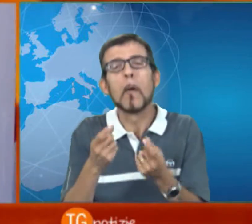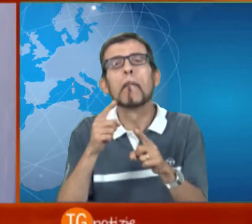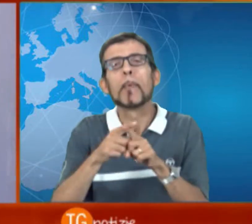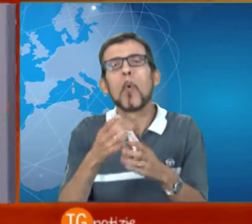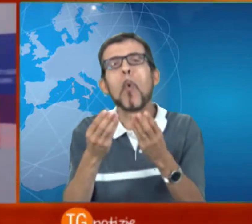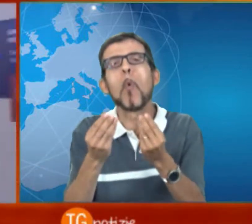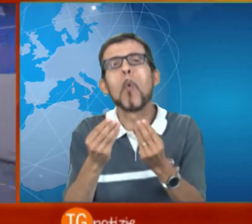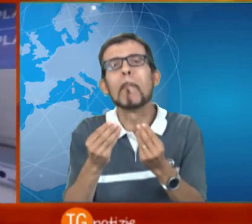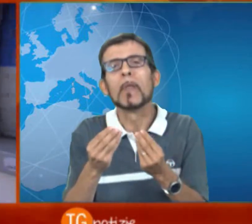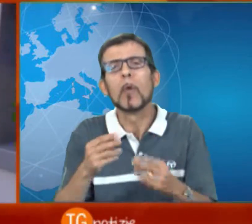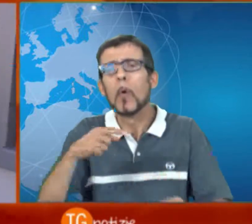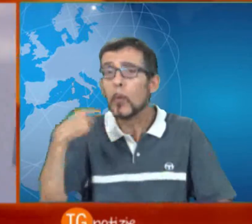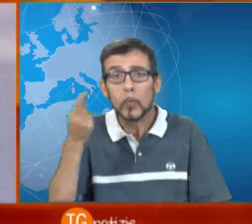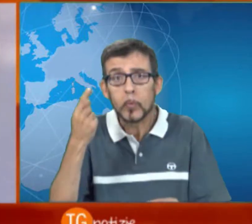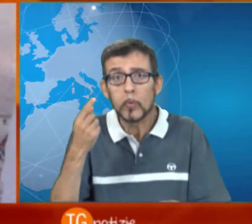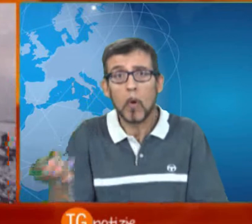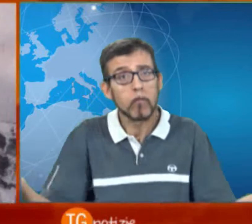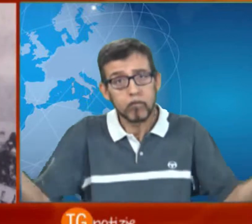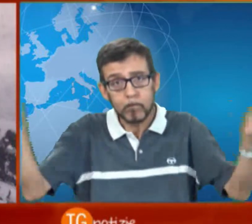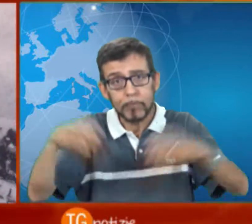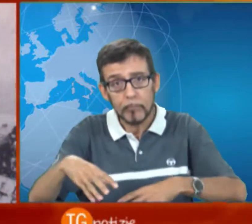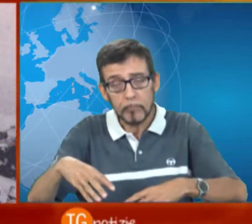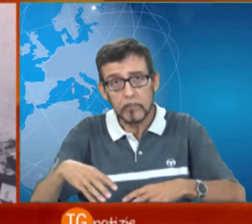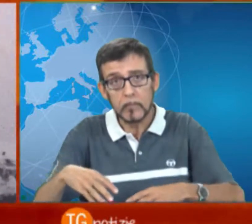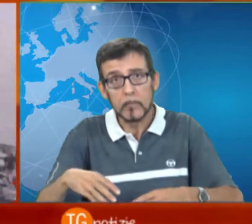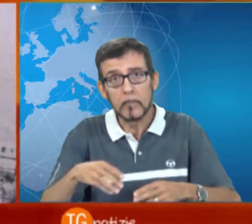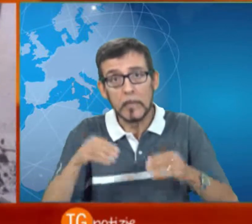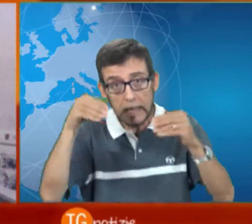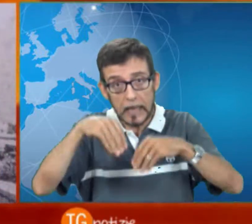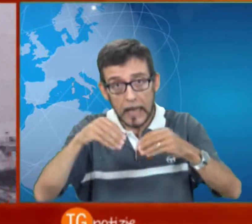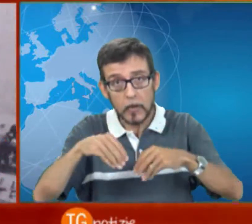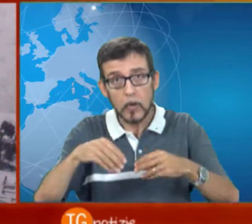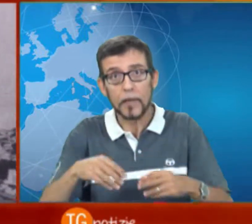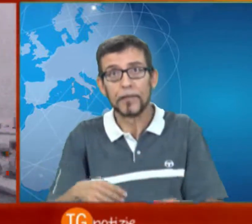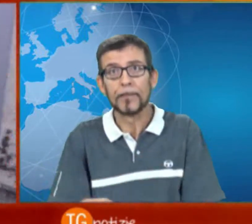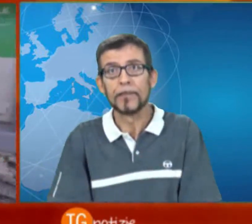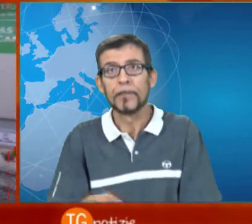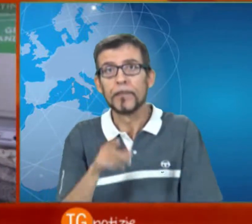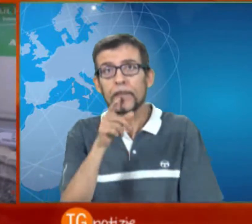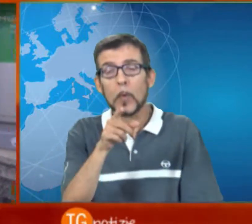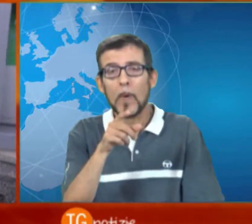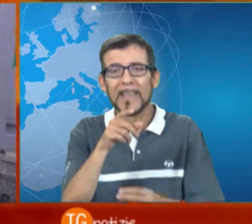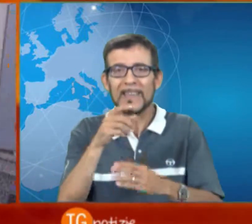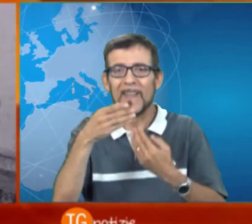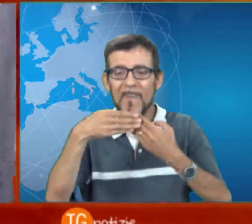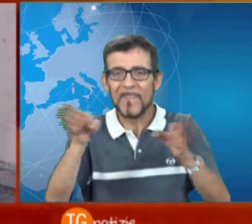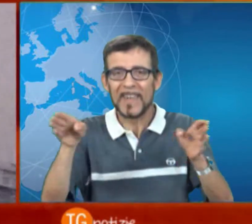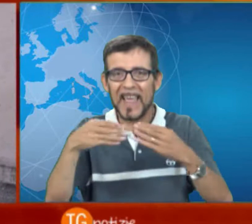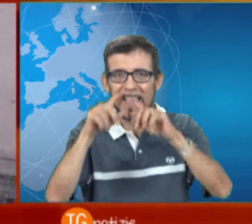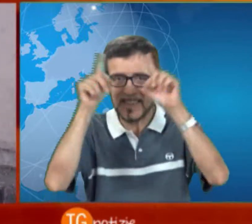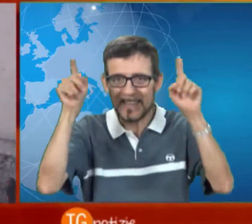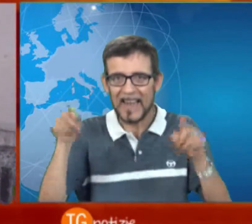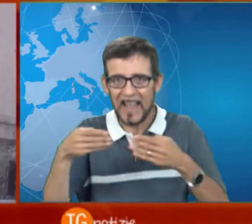l'umido. Quindi tutto andrà a finire dentro questa isola ecologica e queste sono le finestrelle che